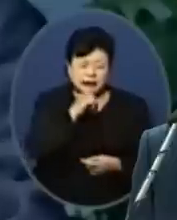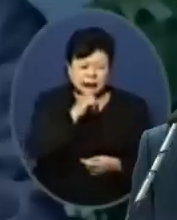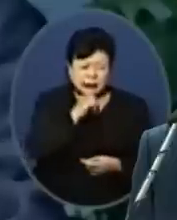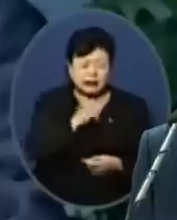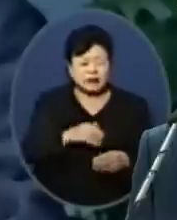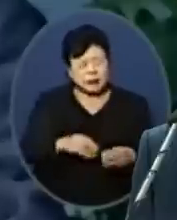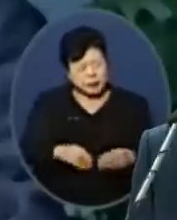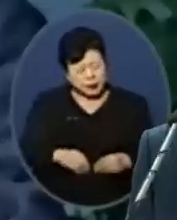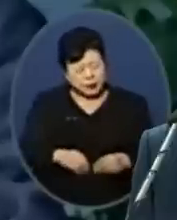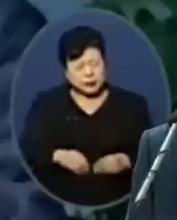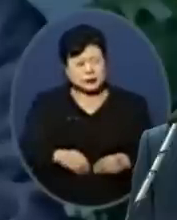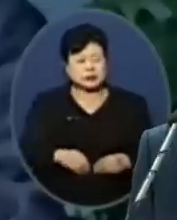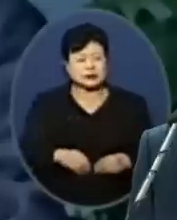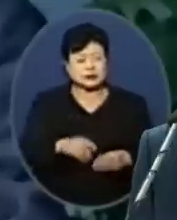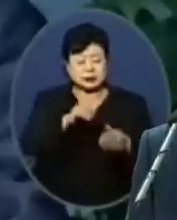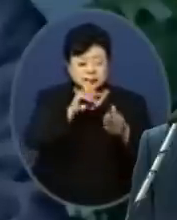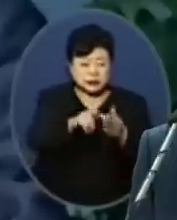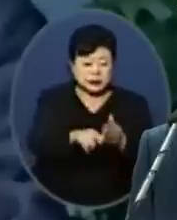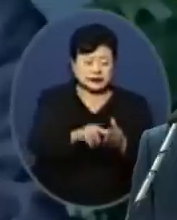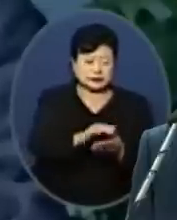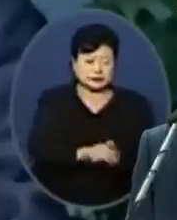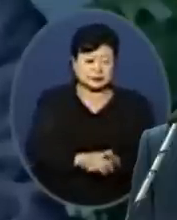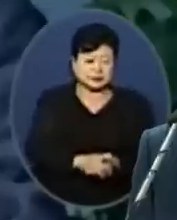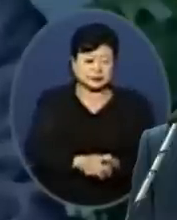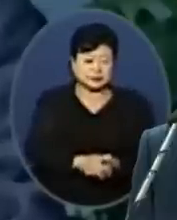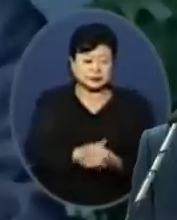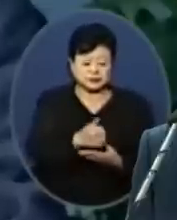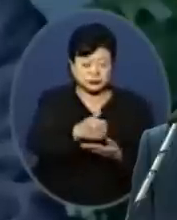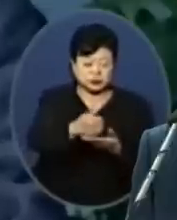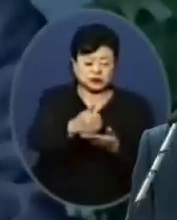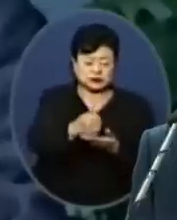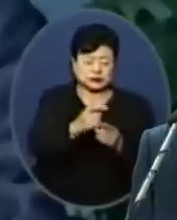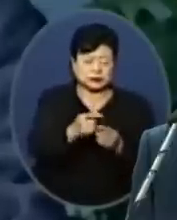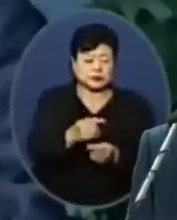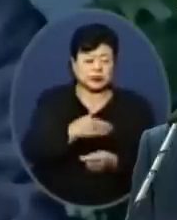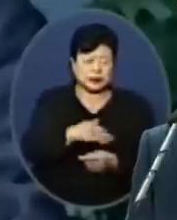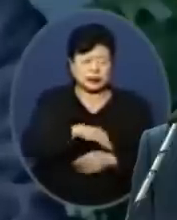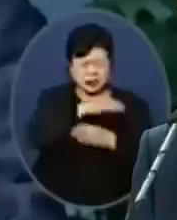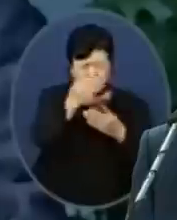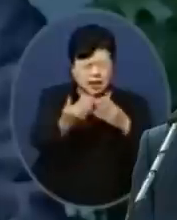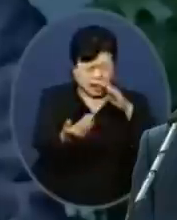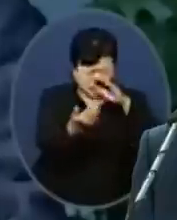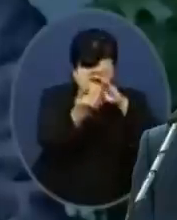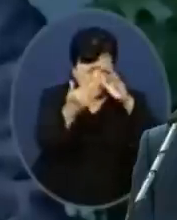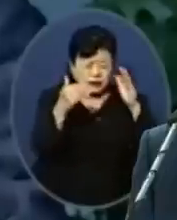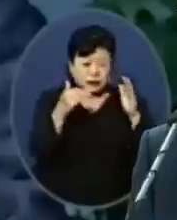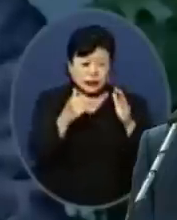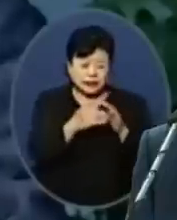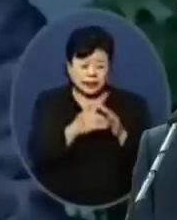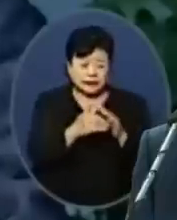헐벗고 굶주리고 있을 때 주님은 말합니다. 내가 다 이루어 놓았다.